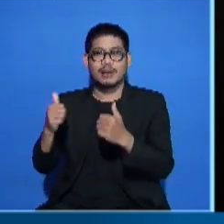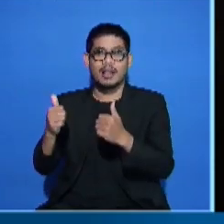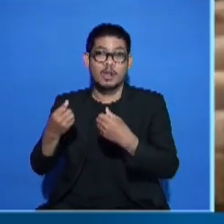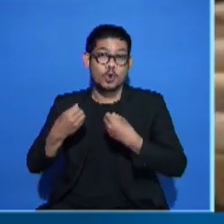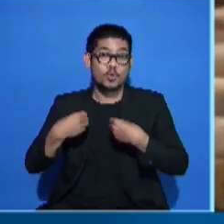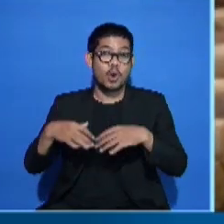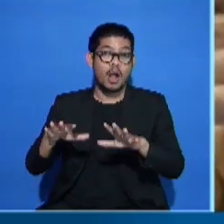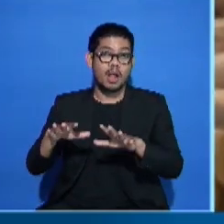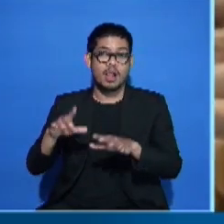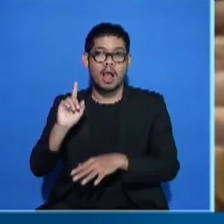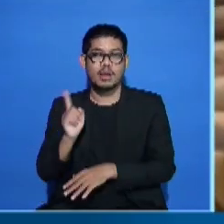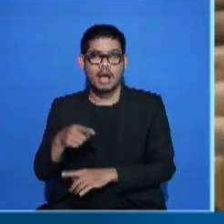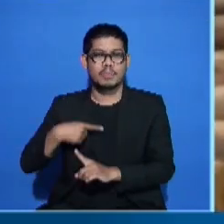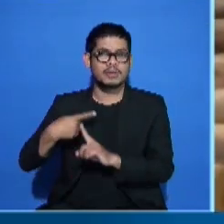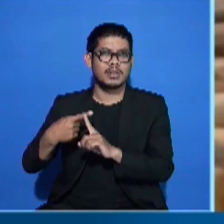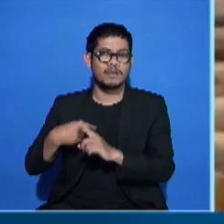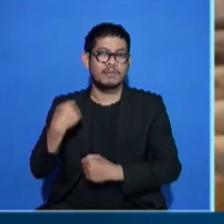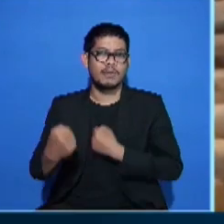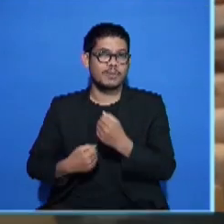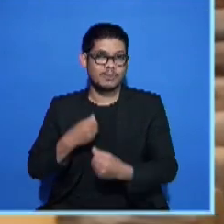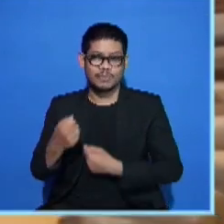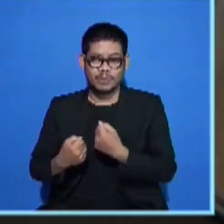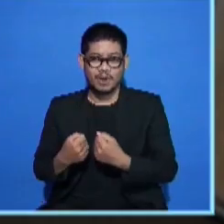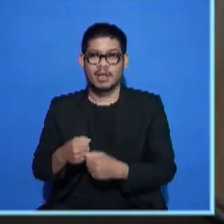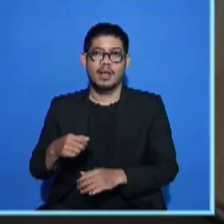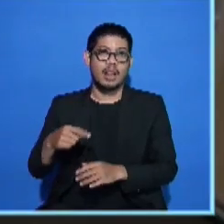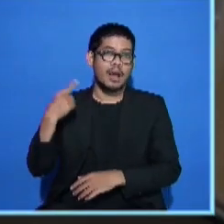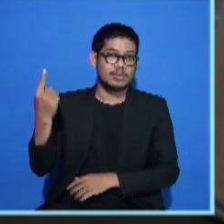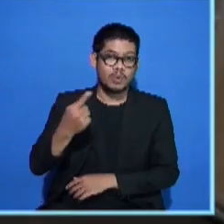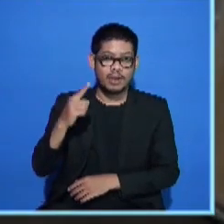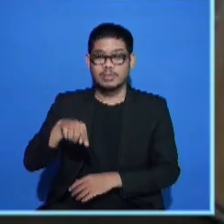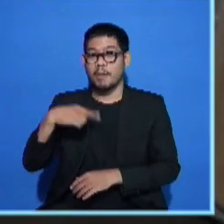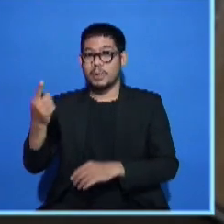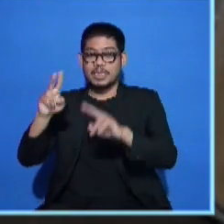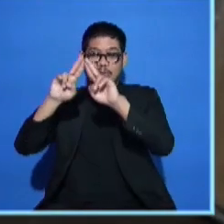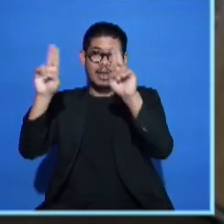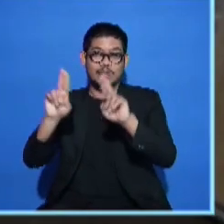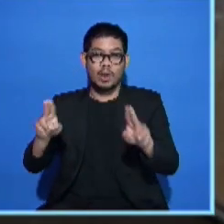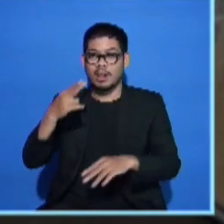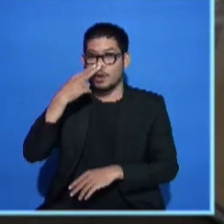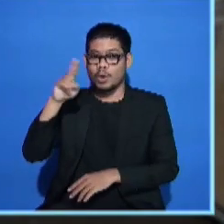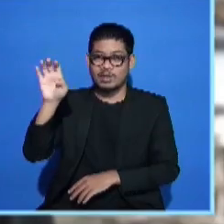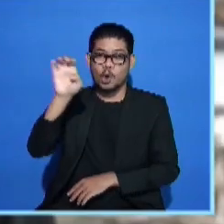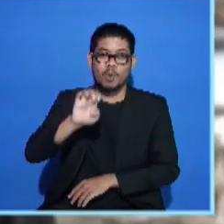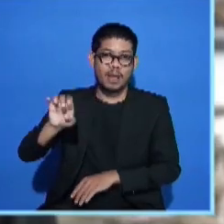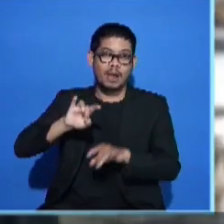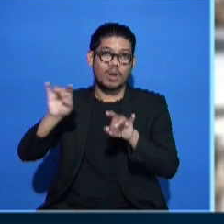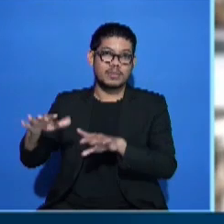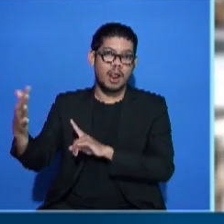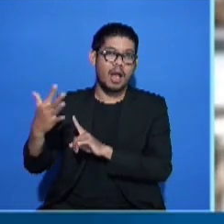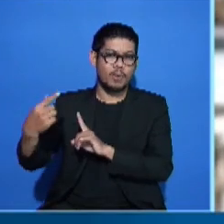mendapat respon positif pasar kerajinan dalam negeri bahkan hingga ke pasar luar negeri seperti Eropa dan Australia